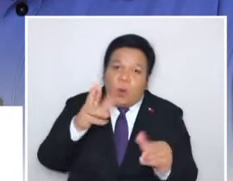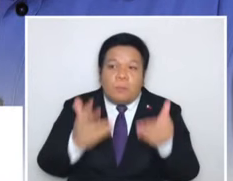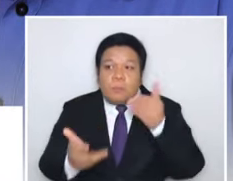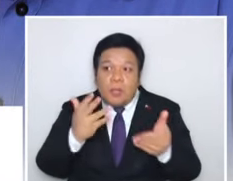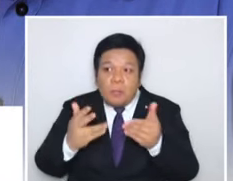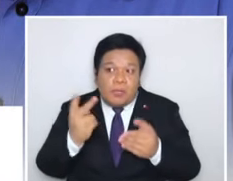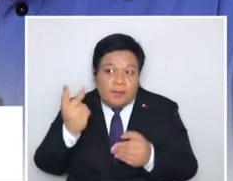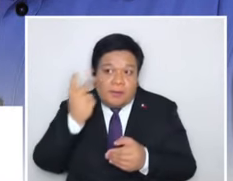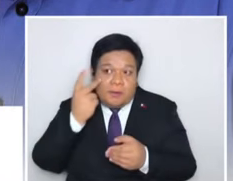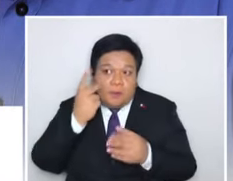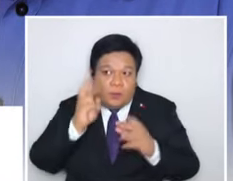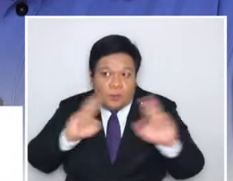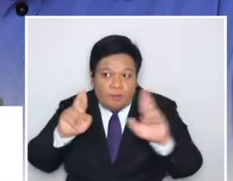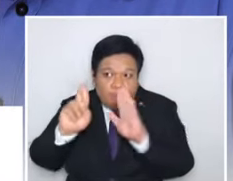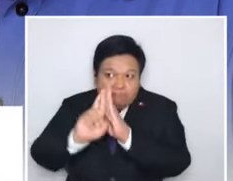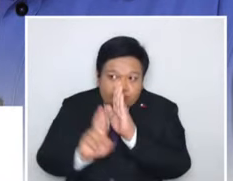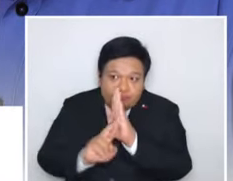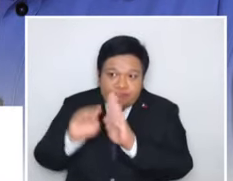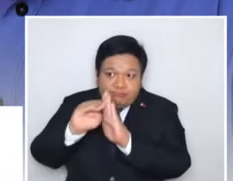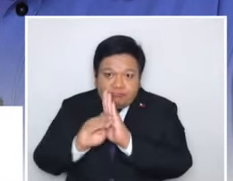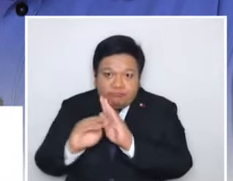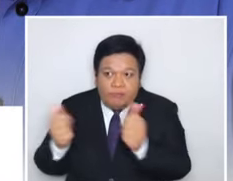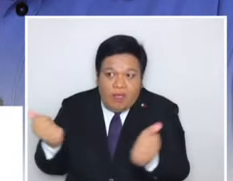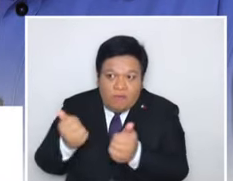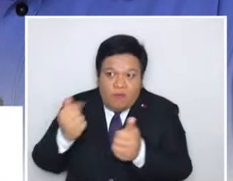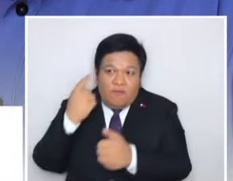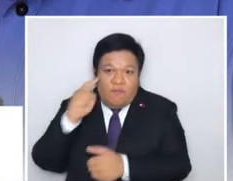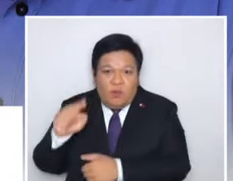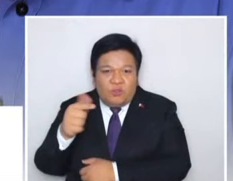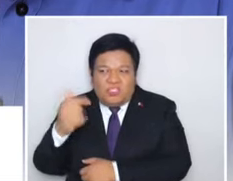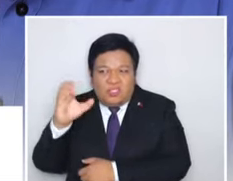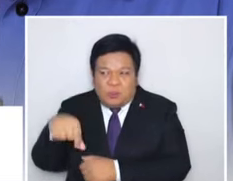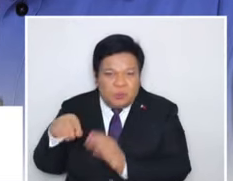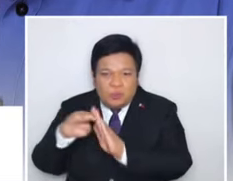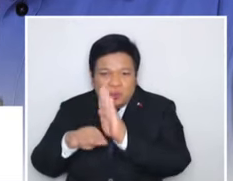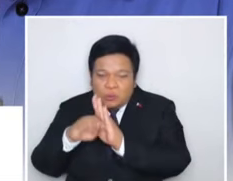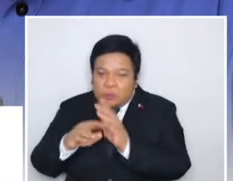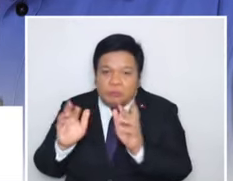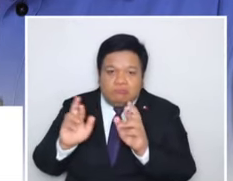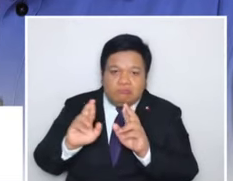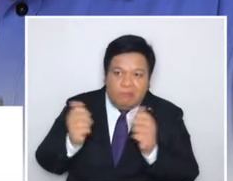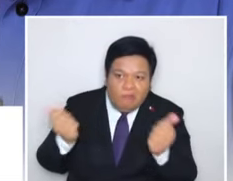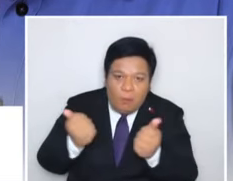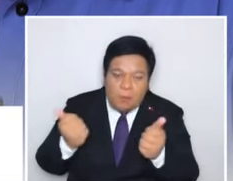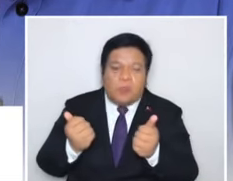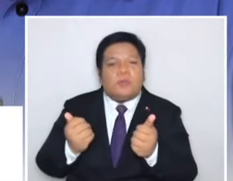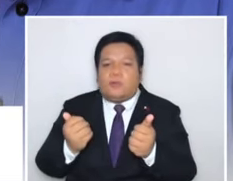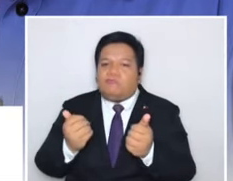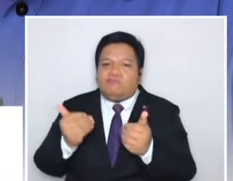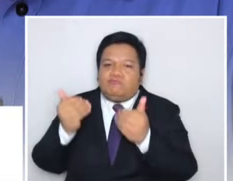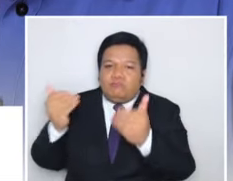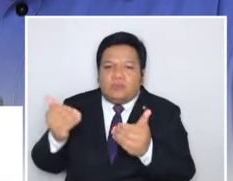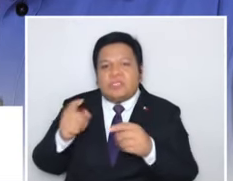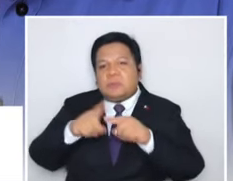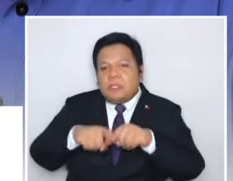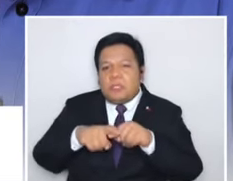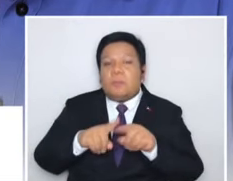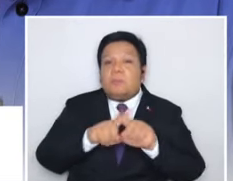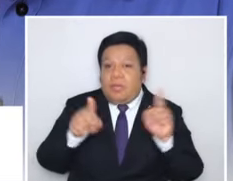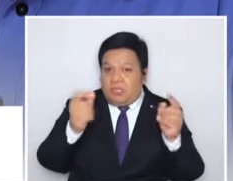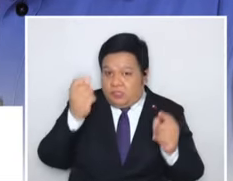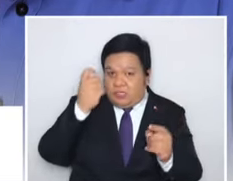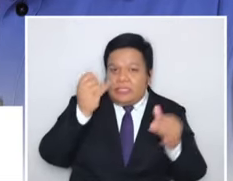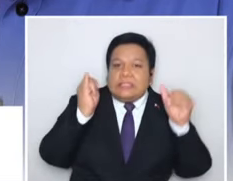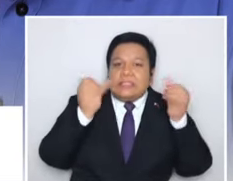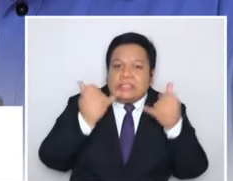GCQ with Alert Level System kung anuman ang mauna. Ayon kay Presidential Spokesperson Harry Roque, mananatiling